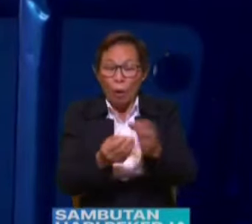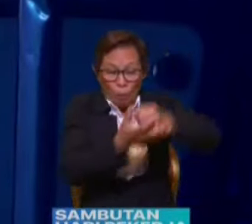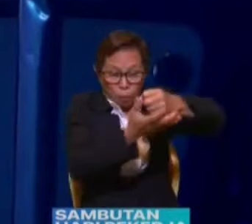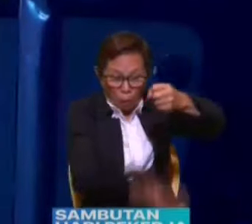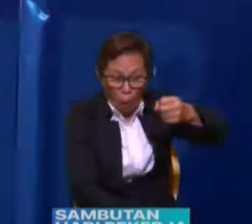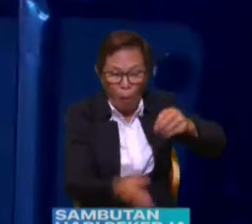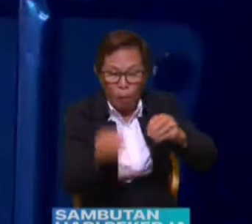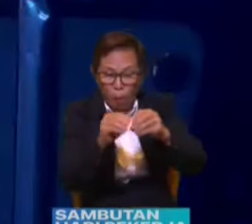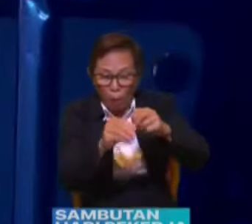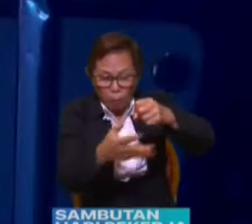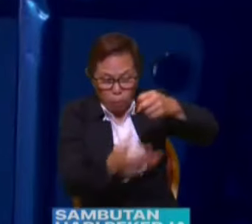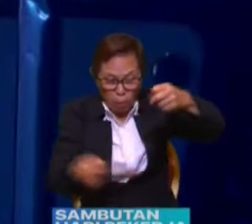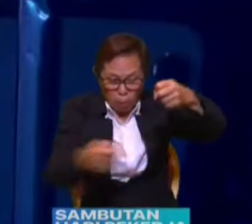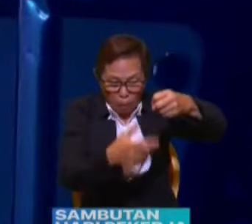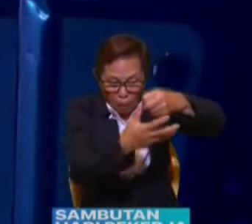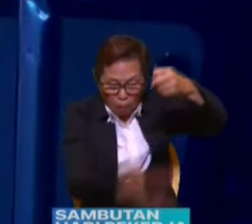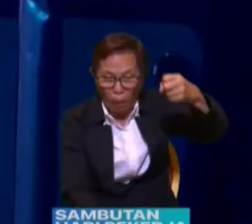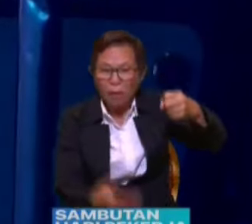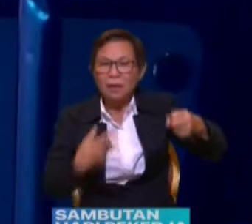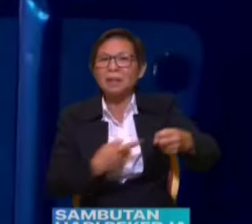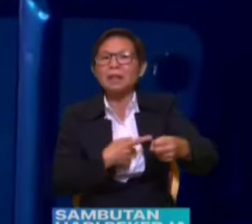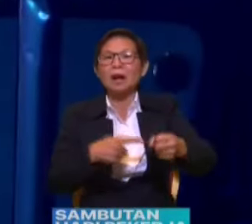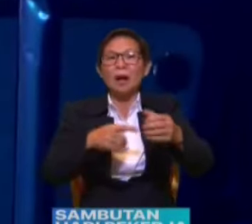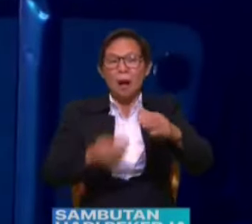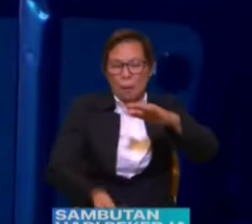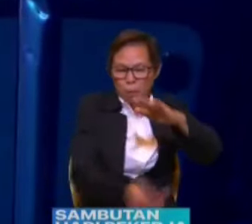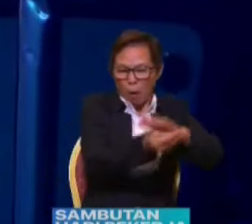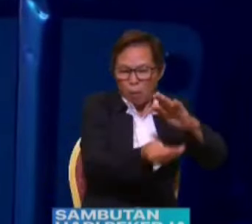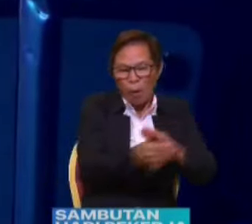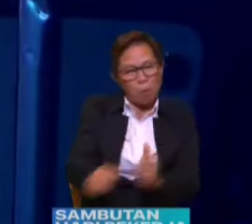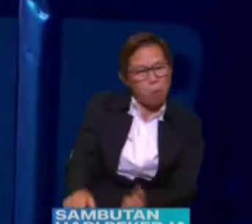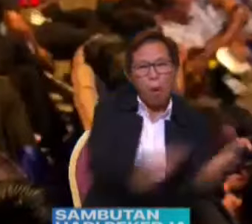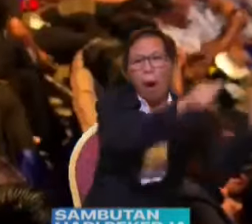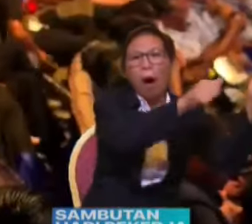lawan dan hapuskan perasuah-perasuah besar ini.